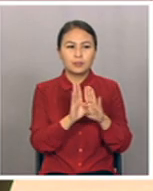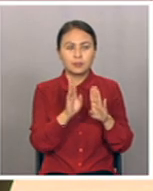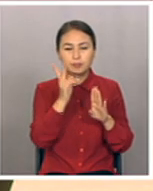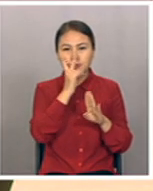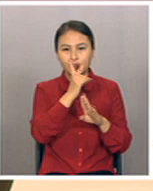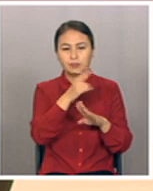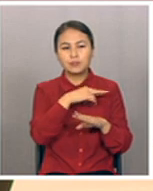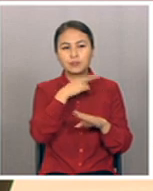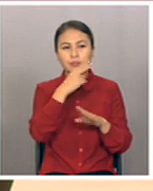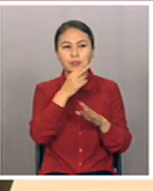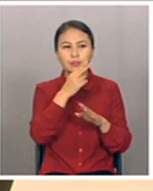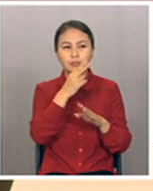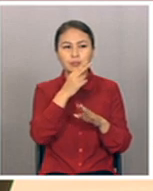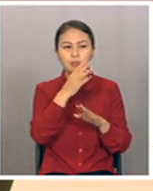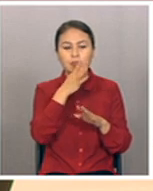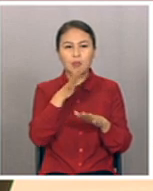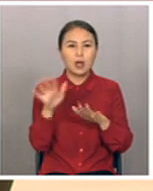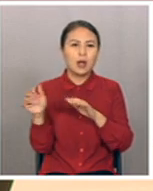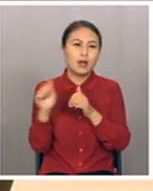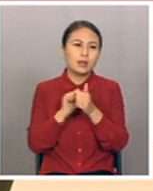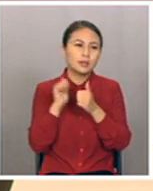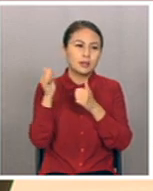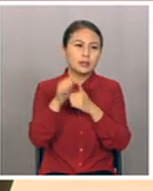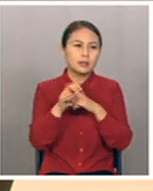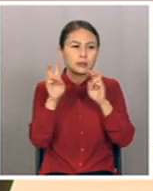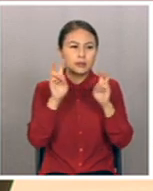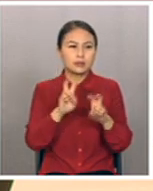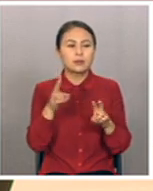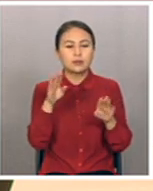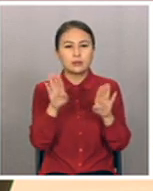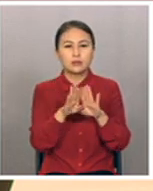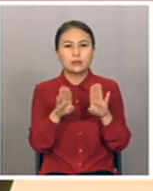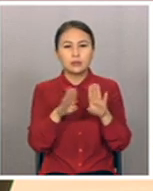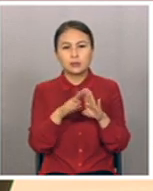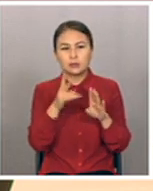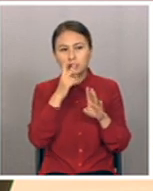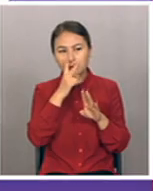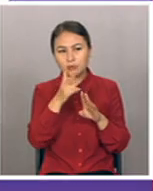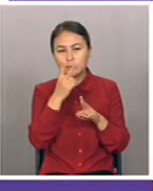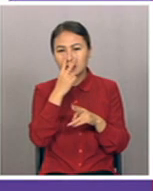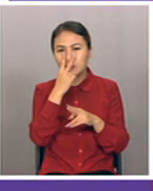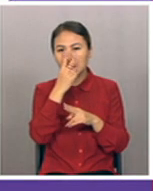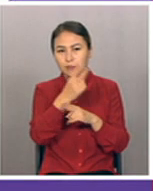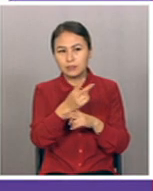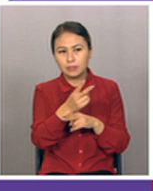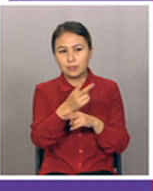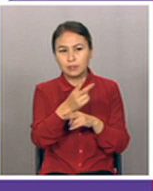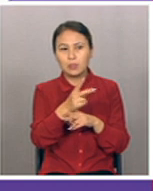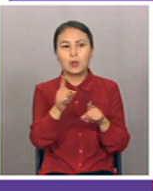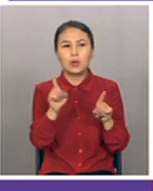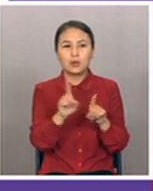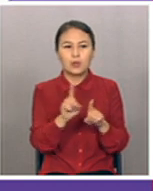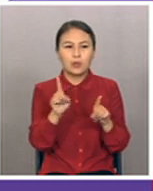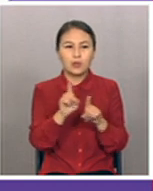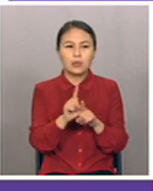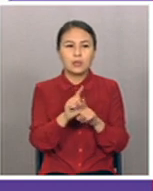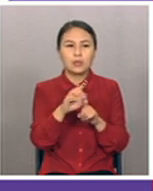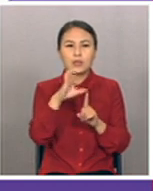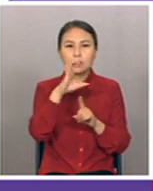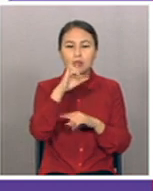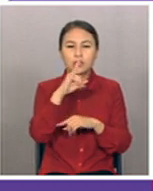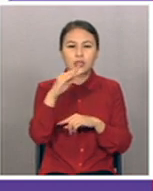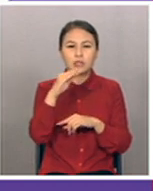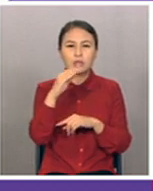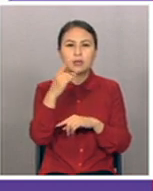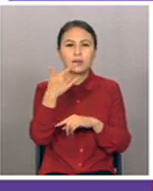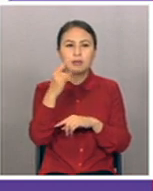қойды да, алдыңғы партада отырған сәкеннің дәптеріне мойнын созды. Ол сызғыш